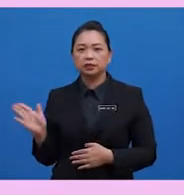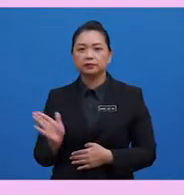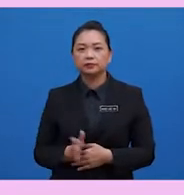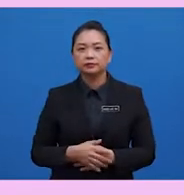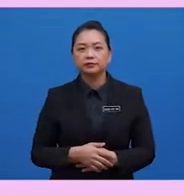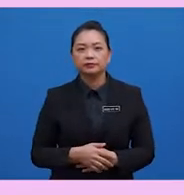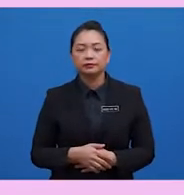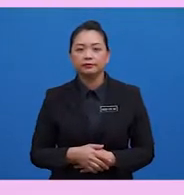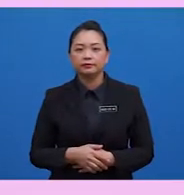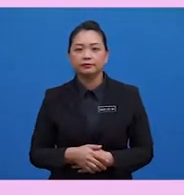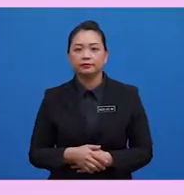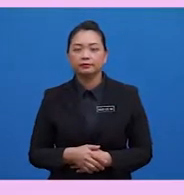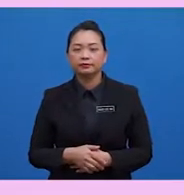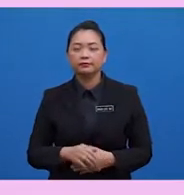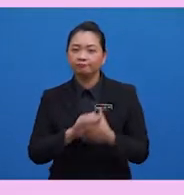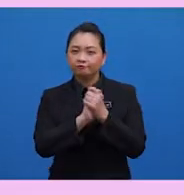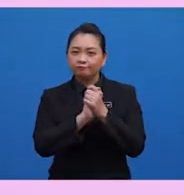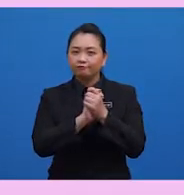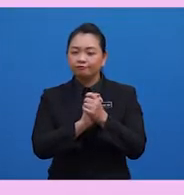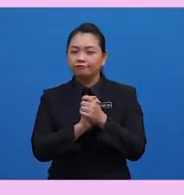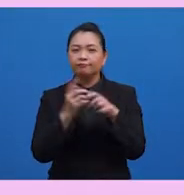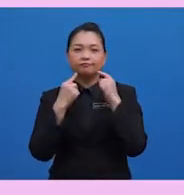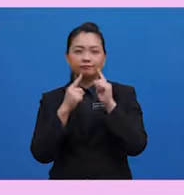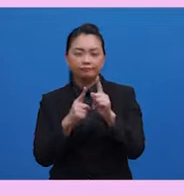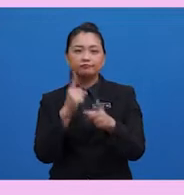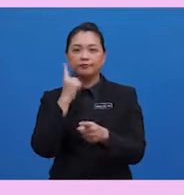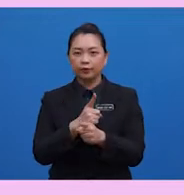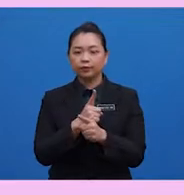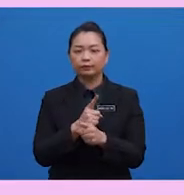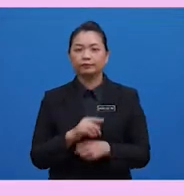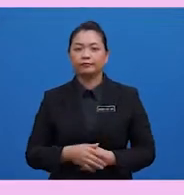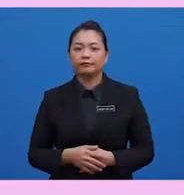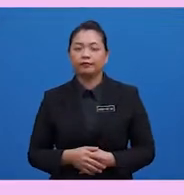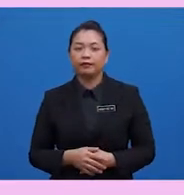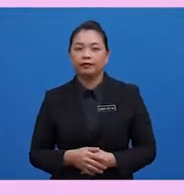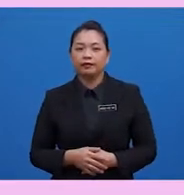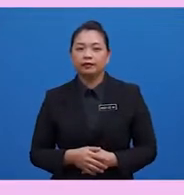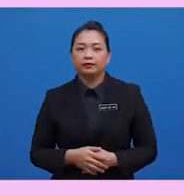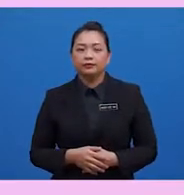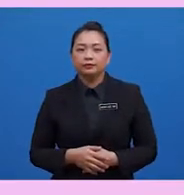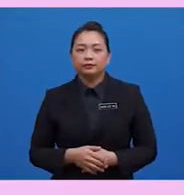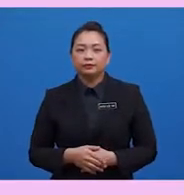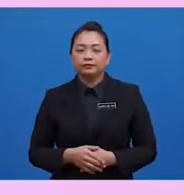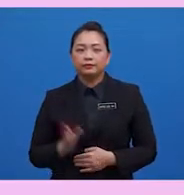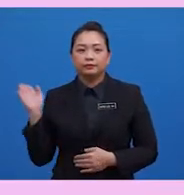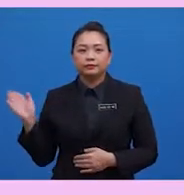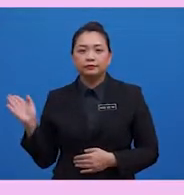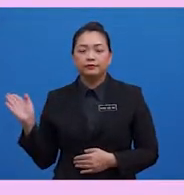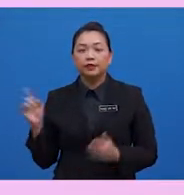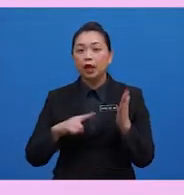gambar? Ya, tahniah pelajar. Jawapan anda betul. Gambar pertama